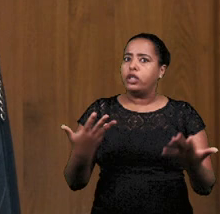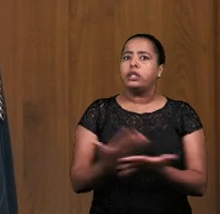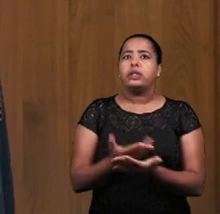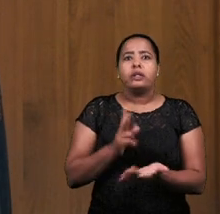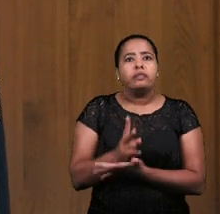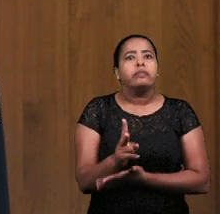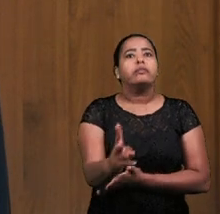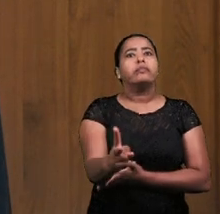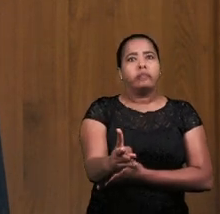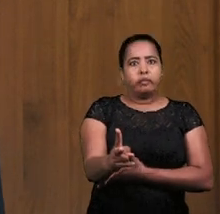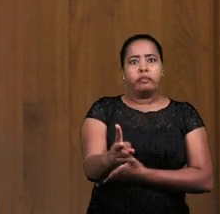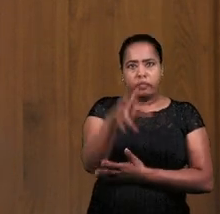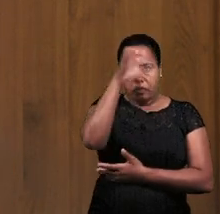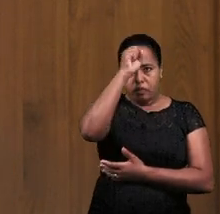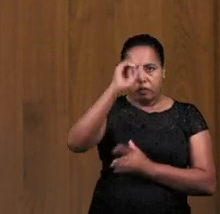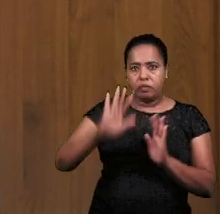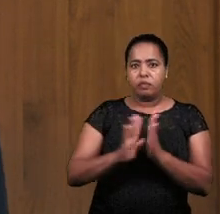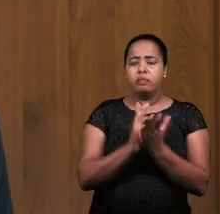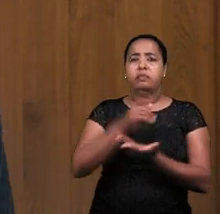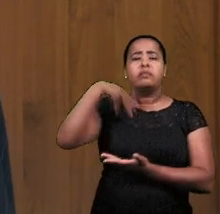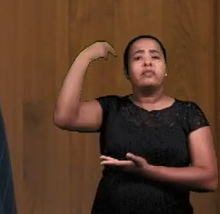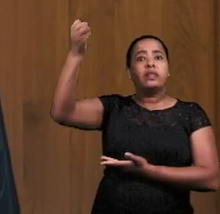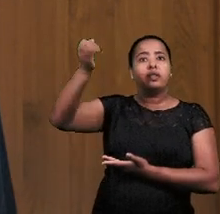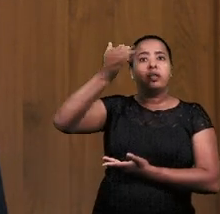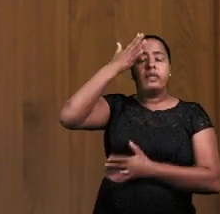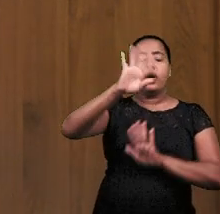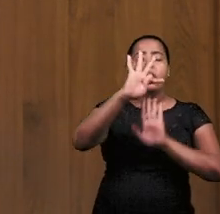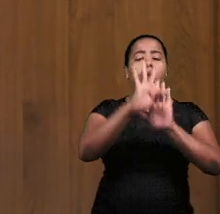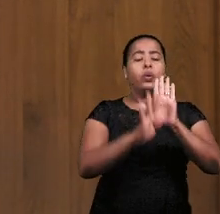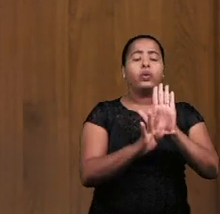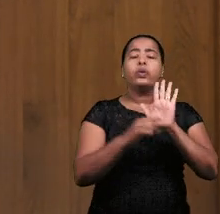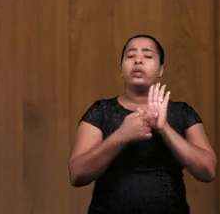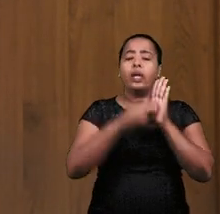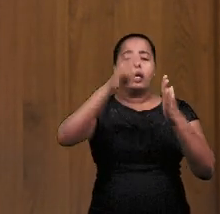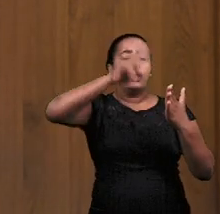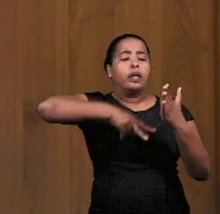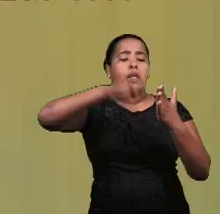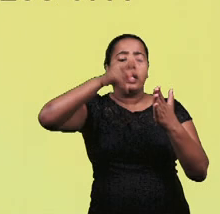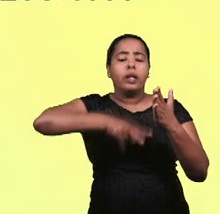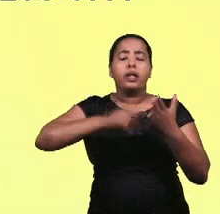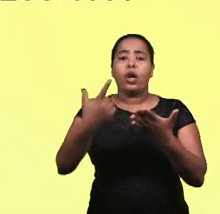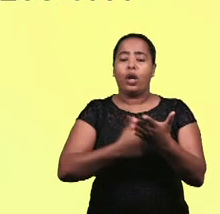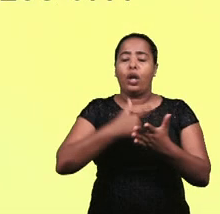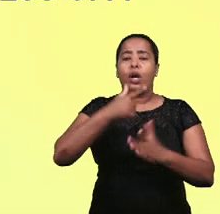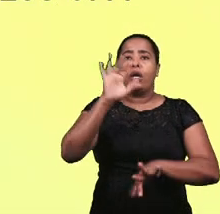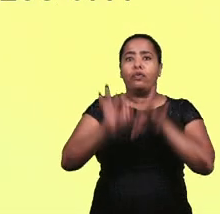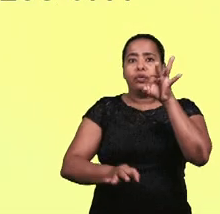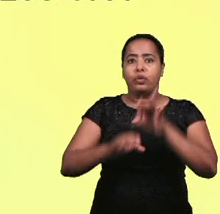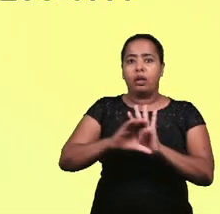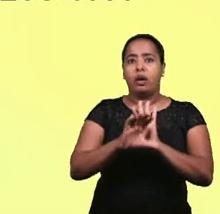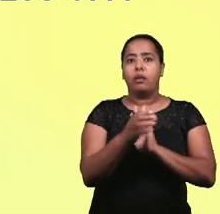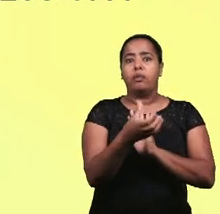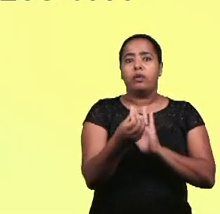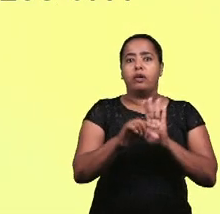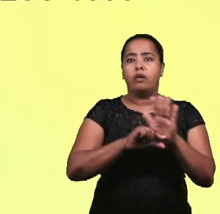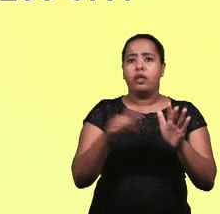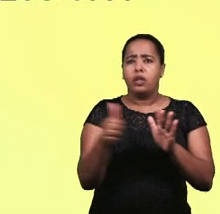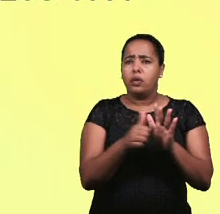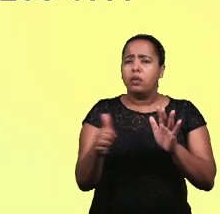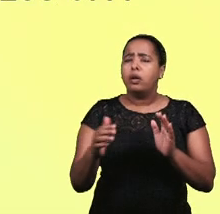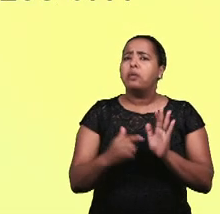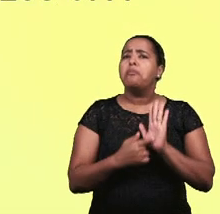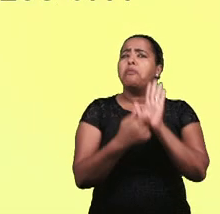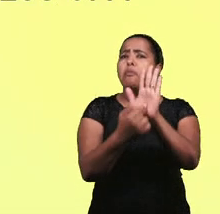parole vivante. Et le texte que nous allons lire se trouve en Juge 6, 11, qui nous dit: Alors l'ange